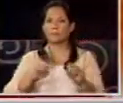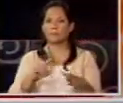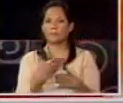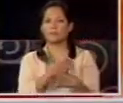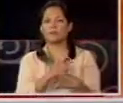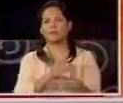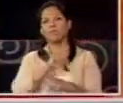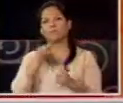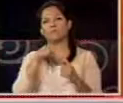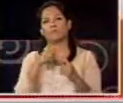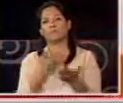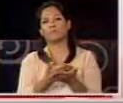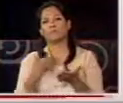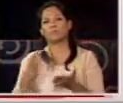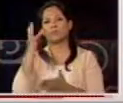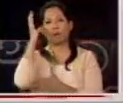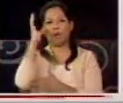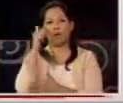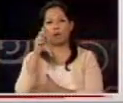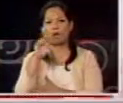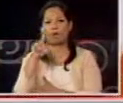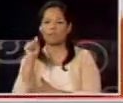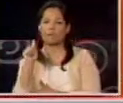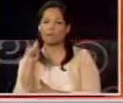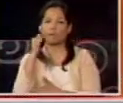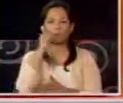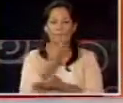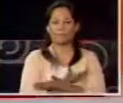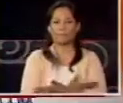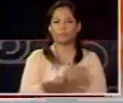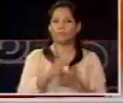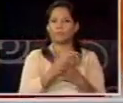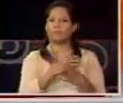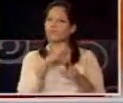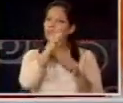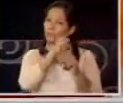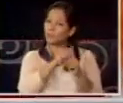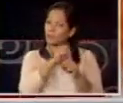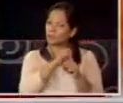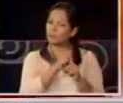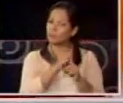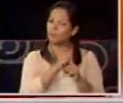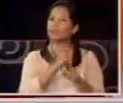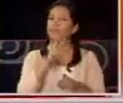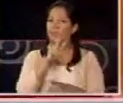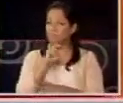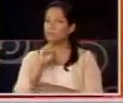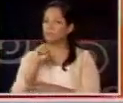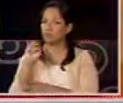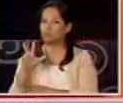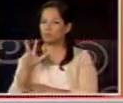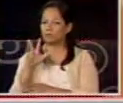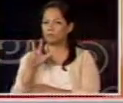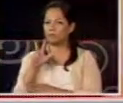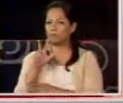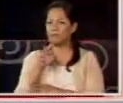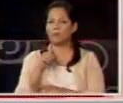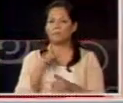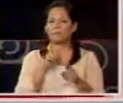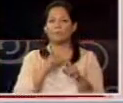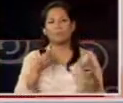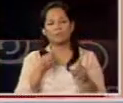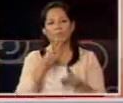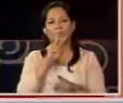Kailan binili ni Carla yung shares? Parang nga kung tama yung pagrinig ko kanina, September 2003 rin po. 2003. Yes, opo. Pero